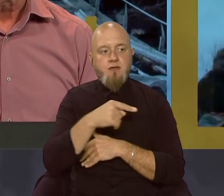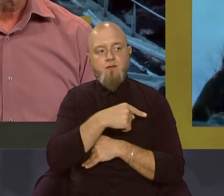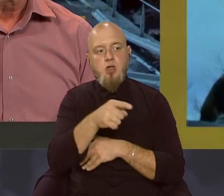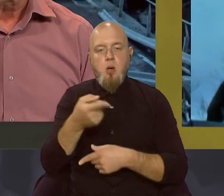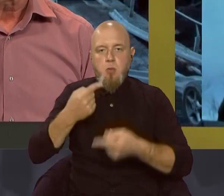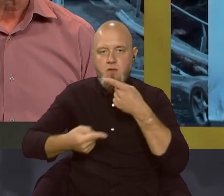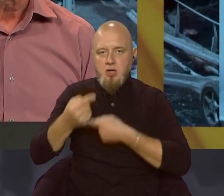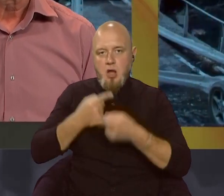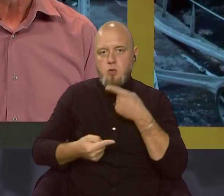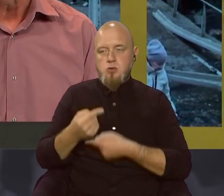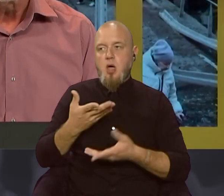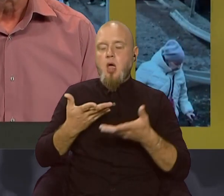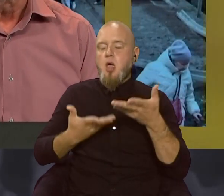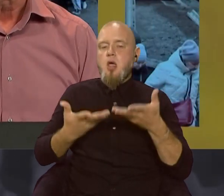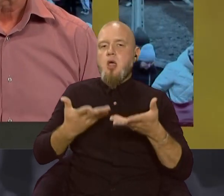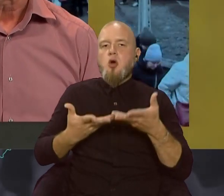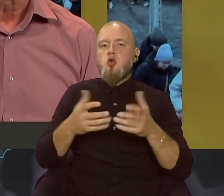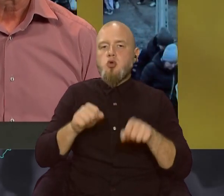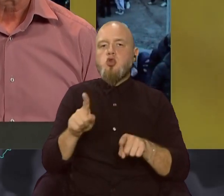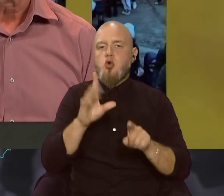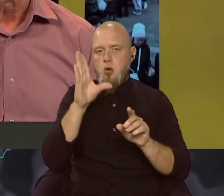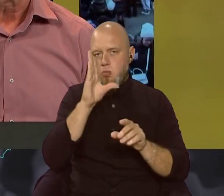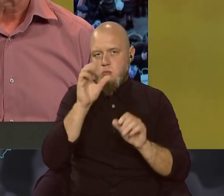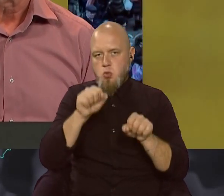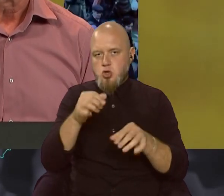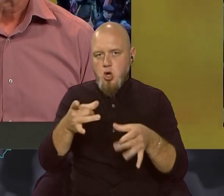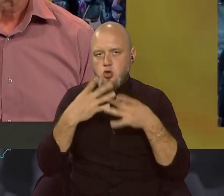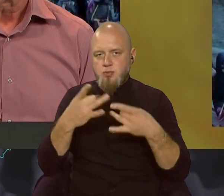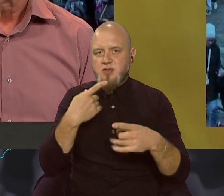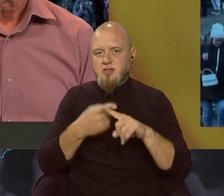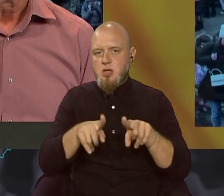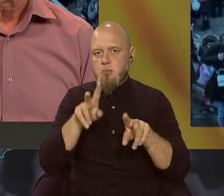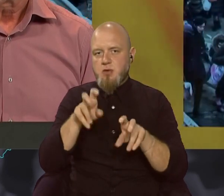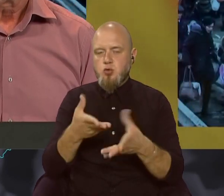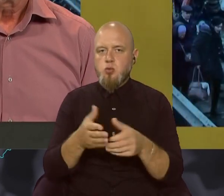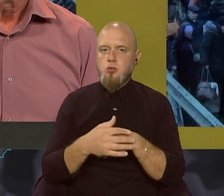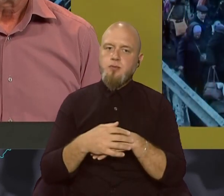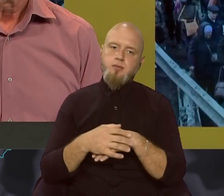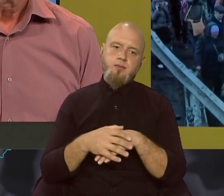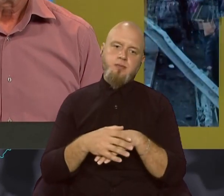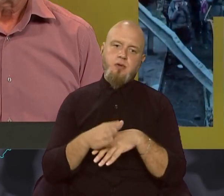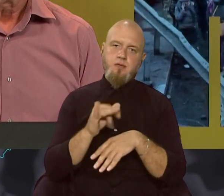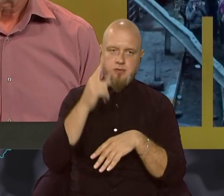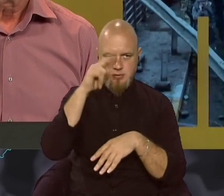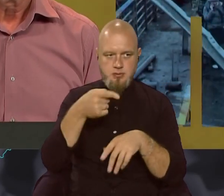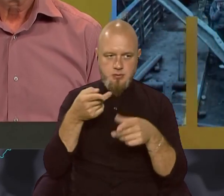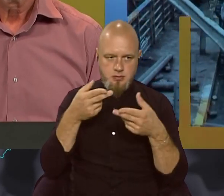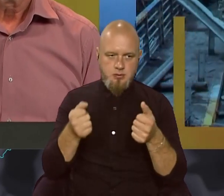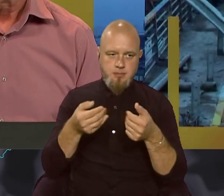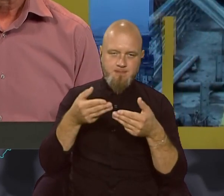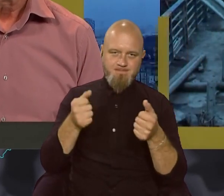повертаються назад? Якщо можна, і що можна розповісти з цього приводу? Ви знаєте, так, дійсно,